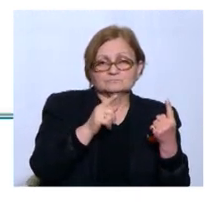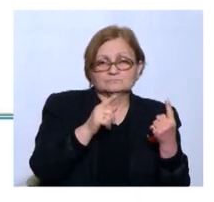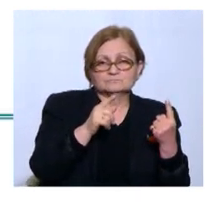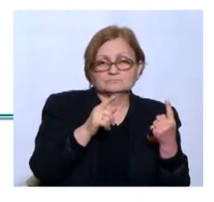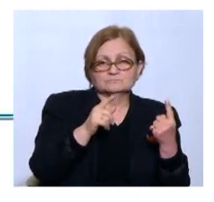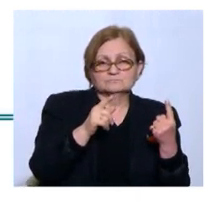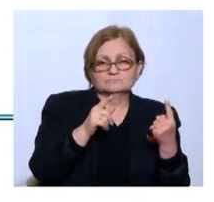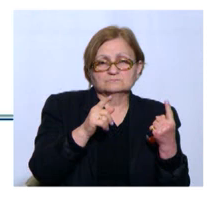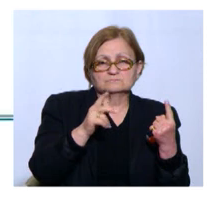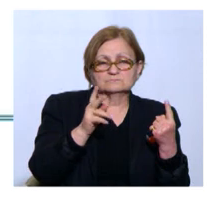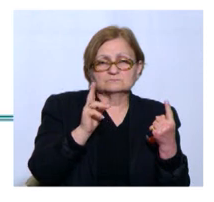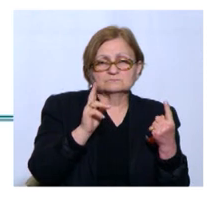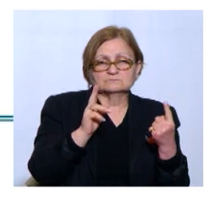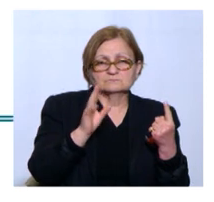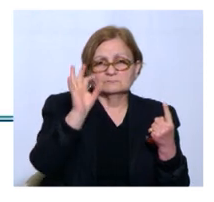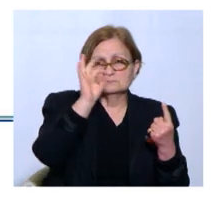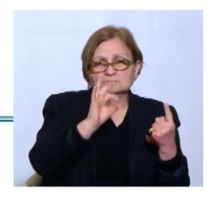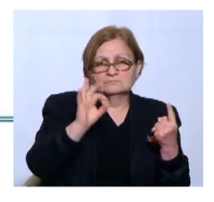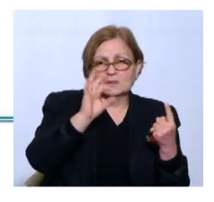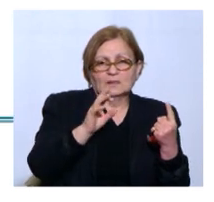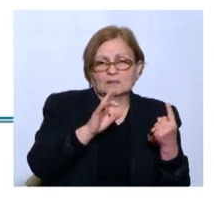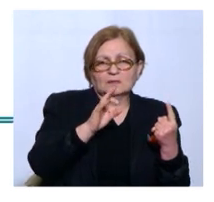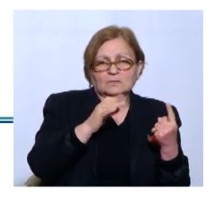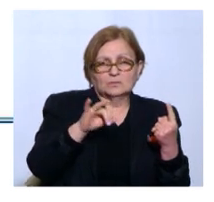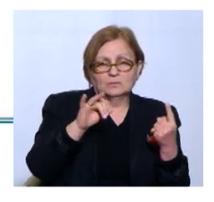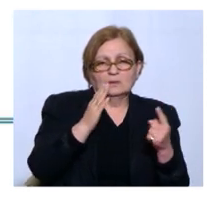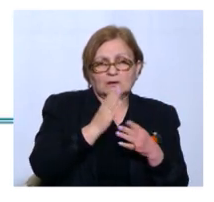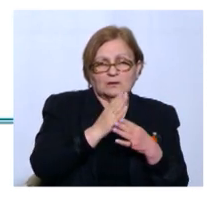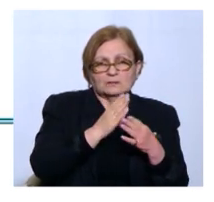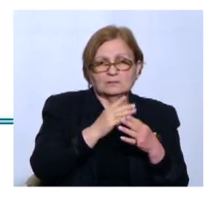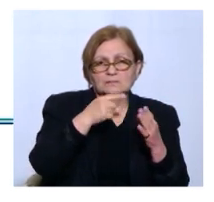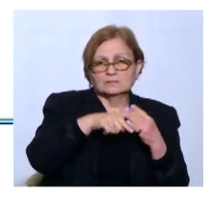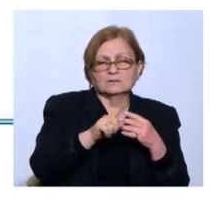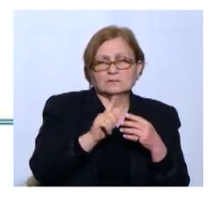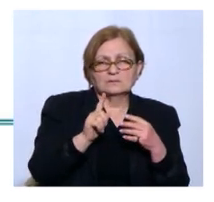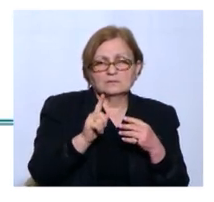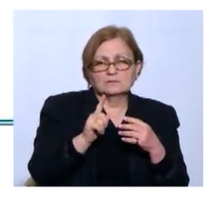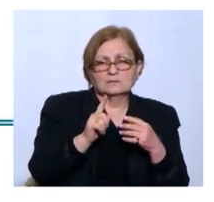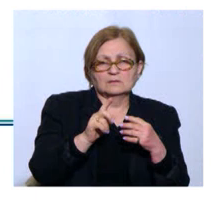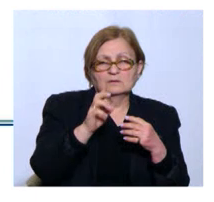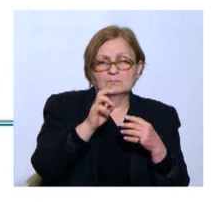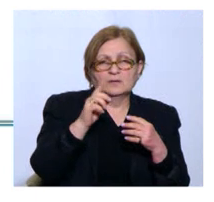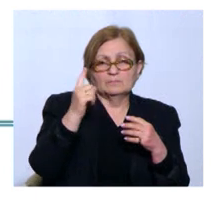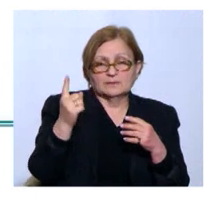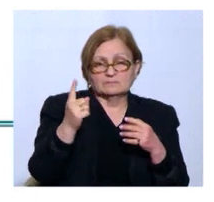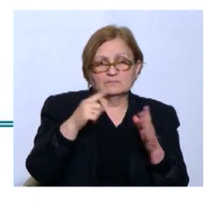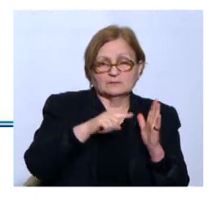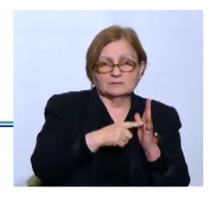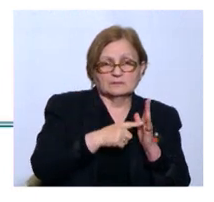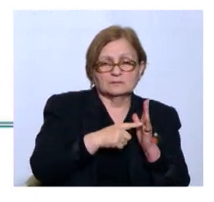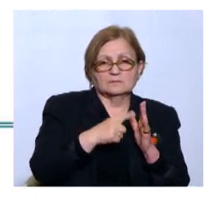ანუ 3ჯერ ცირდება, ანუ არის Q 1/3 და B-ი რა იქნება? B-ი არის B1,